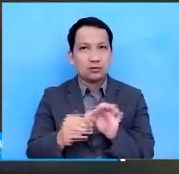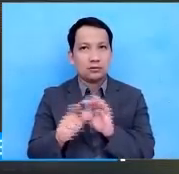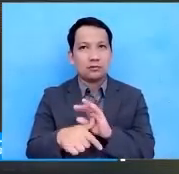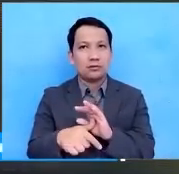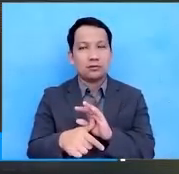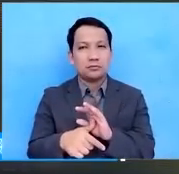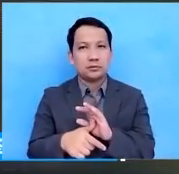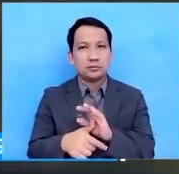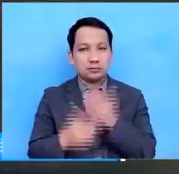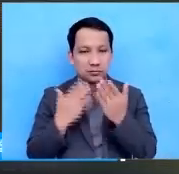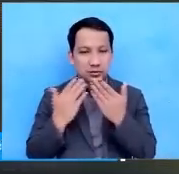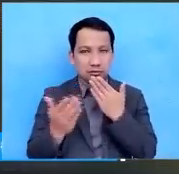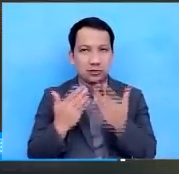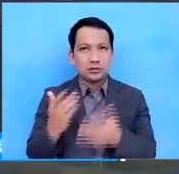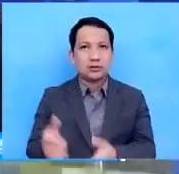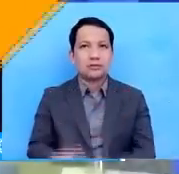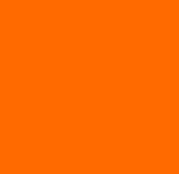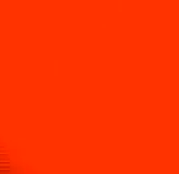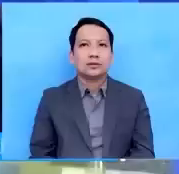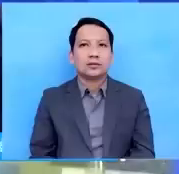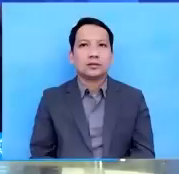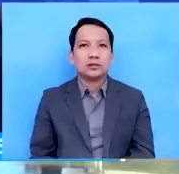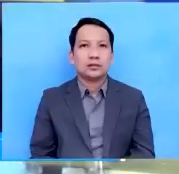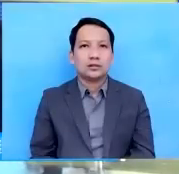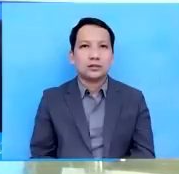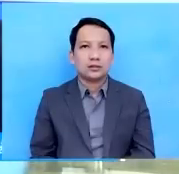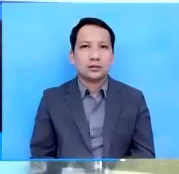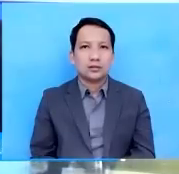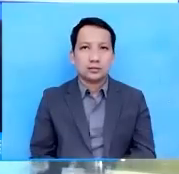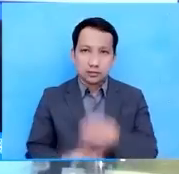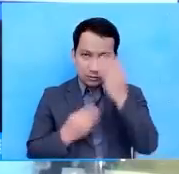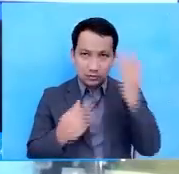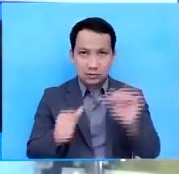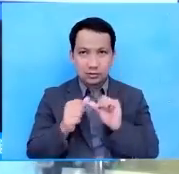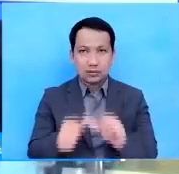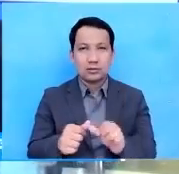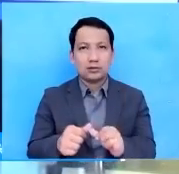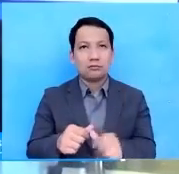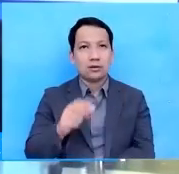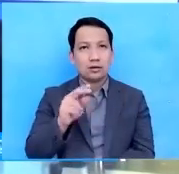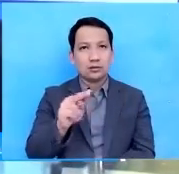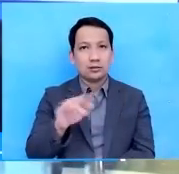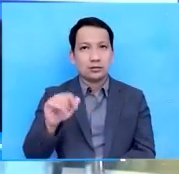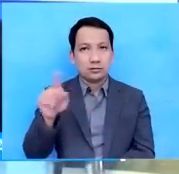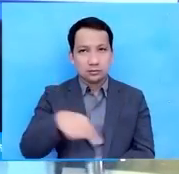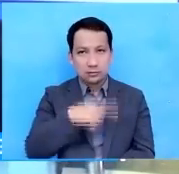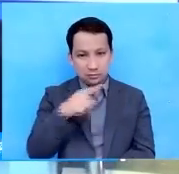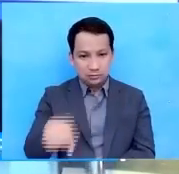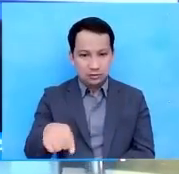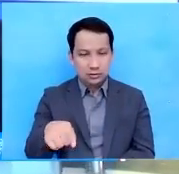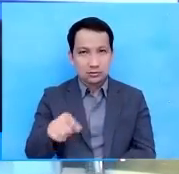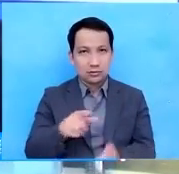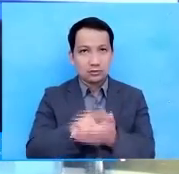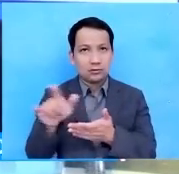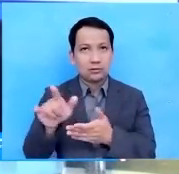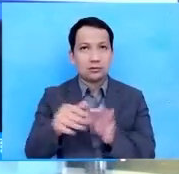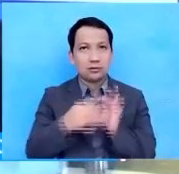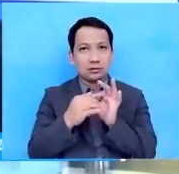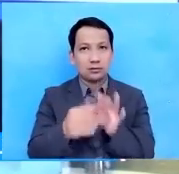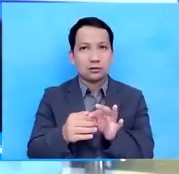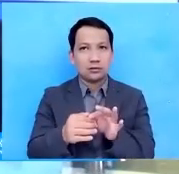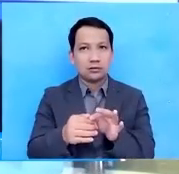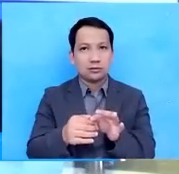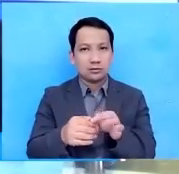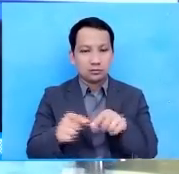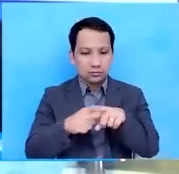ating mga pasahero. Maraming salamat. Abiso naman po mula sa NAIA, kanselado ang ilang flights, bunsod pa rin ang power